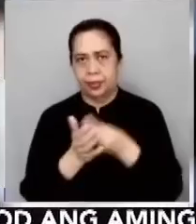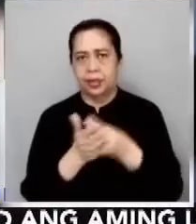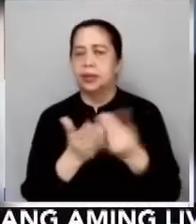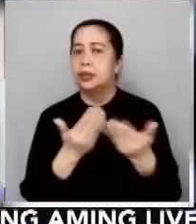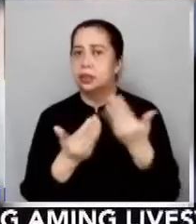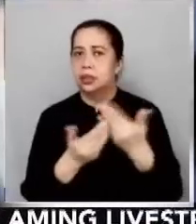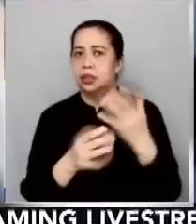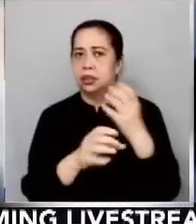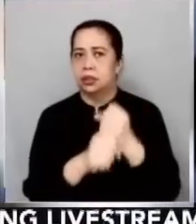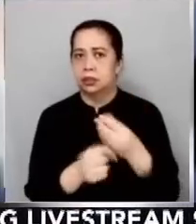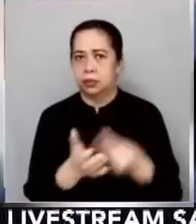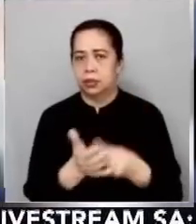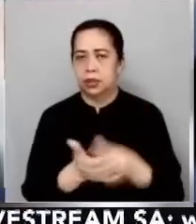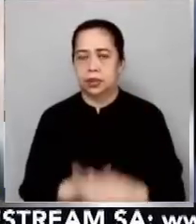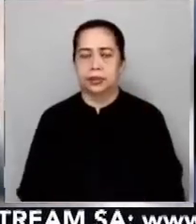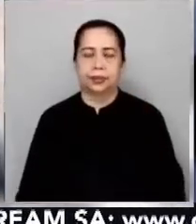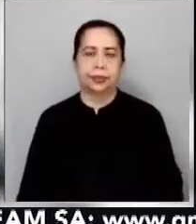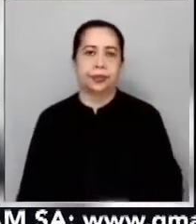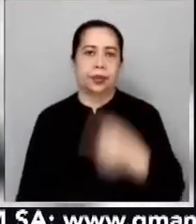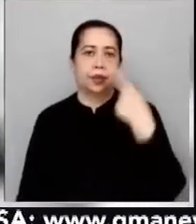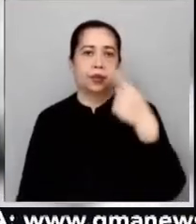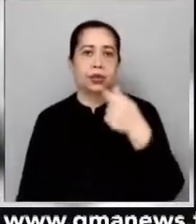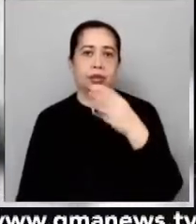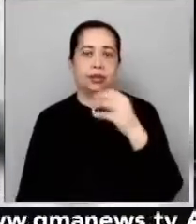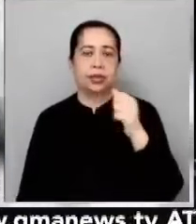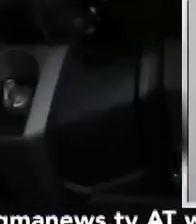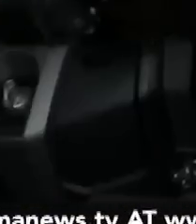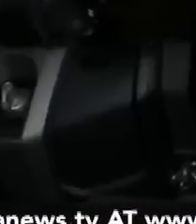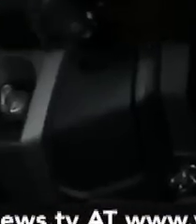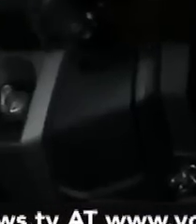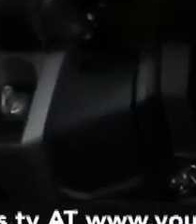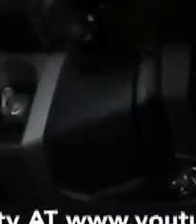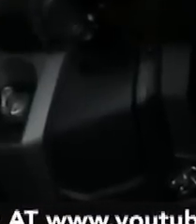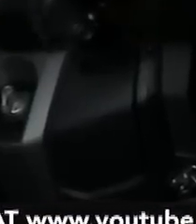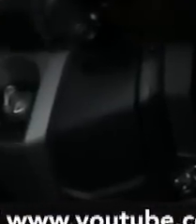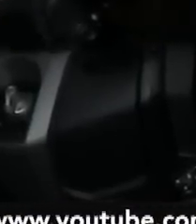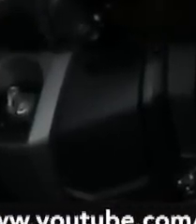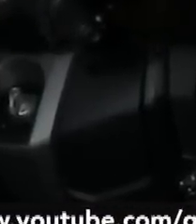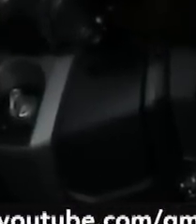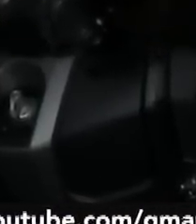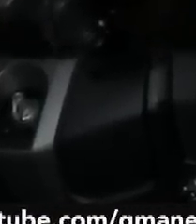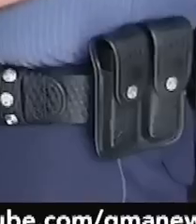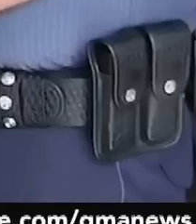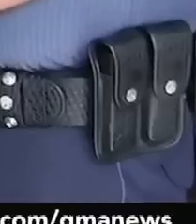pera. Para sa GMA Integrated News, June Veneracion, nakatutok, 24 oras.